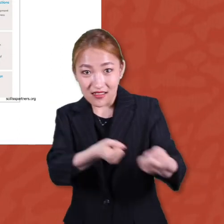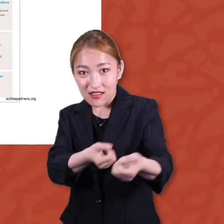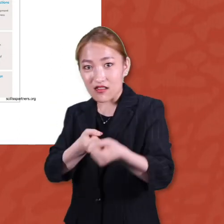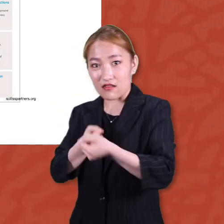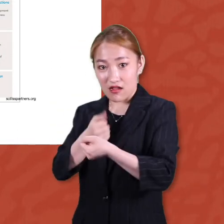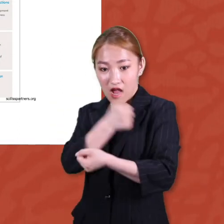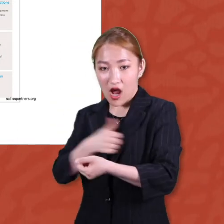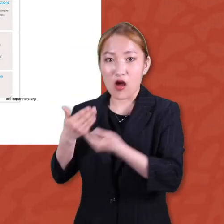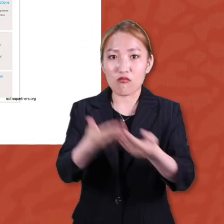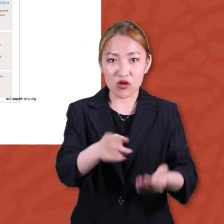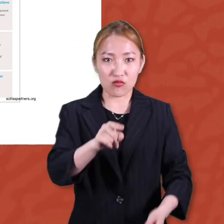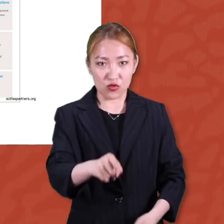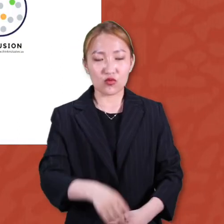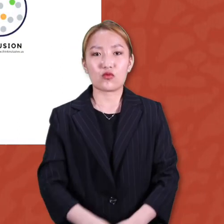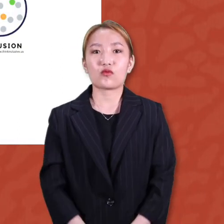хангадаг.